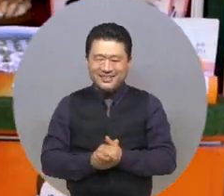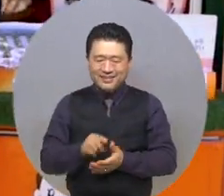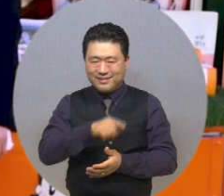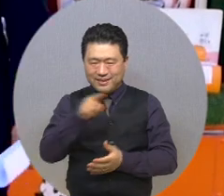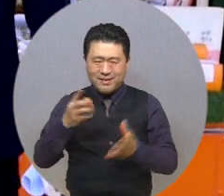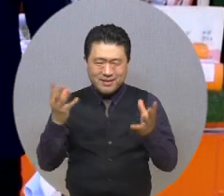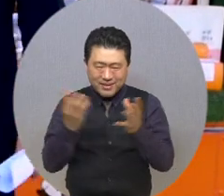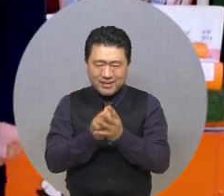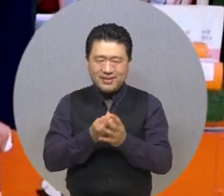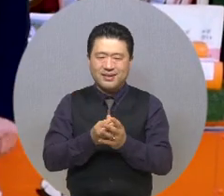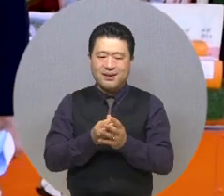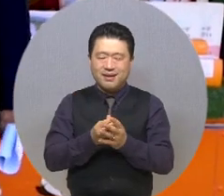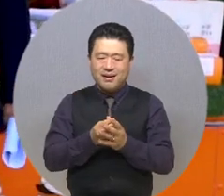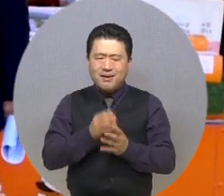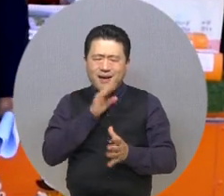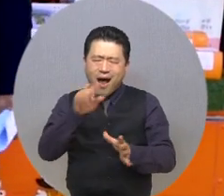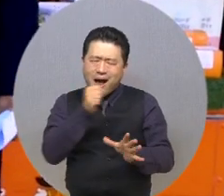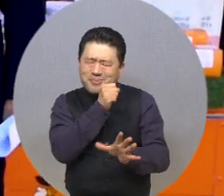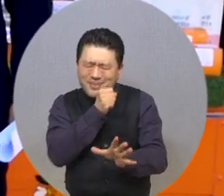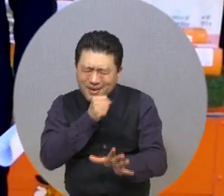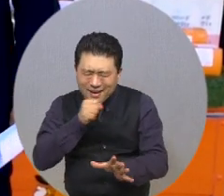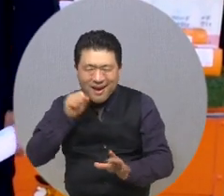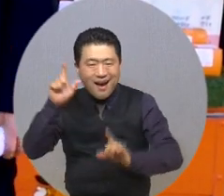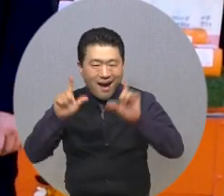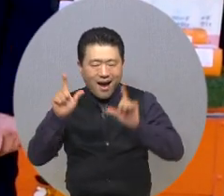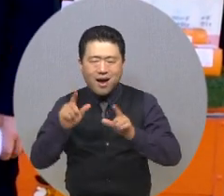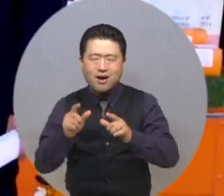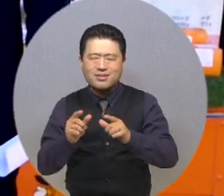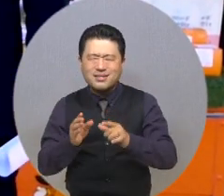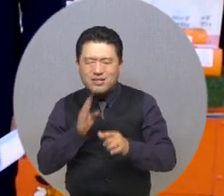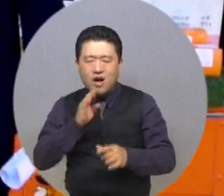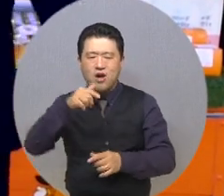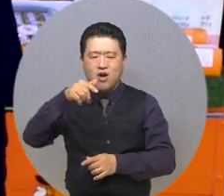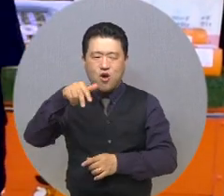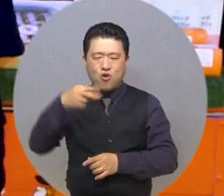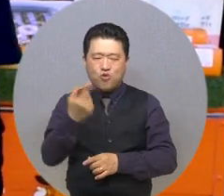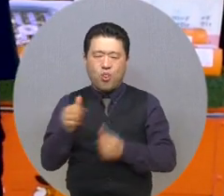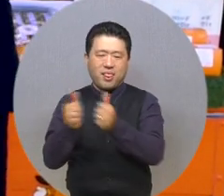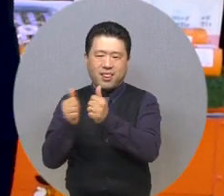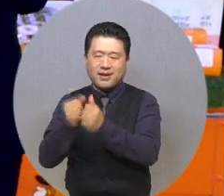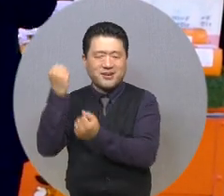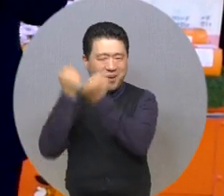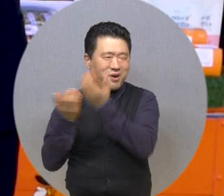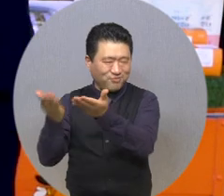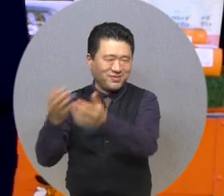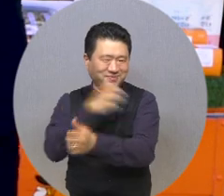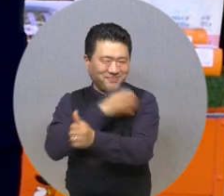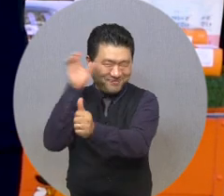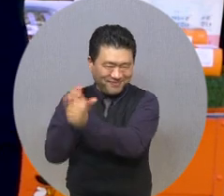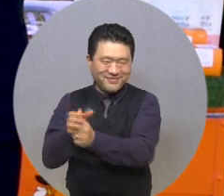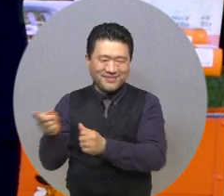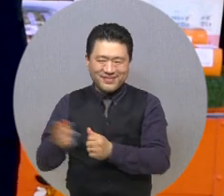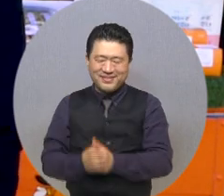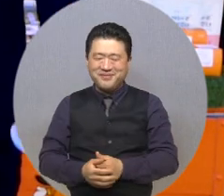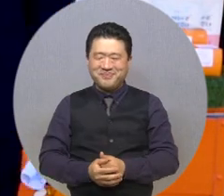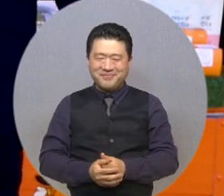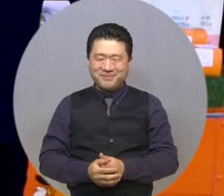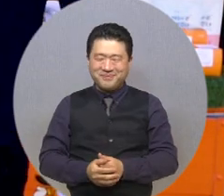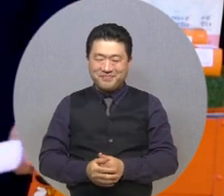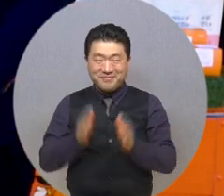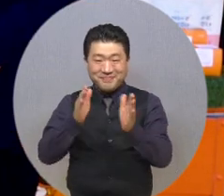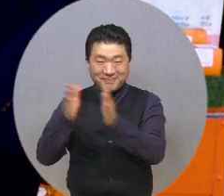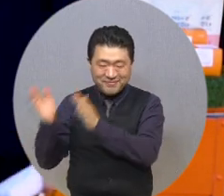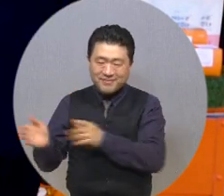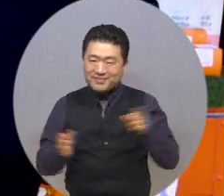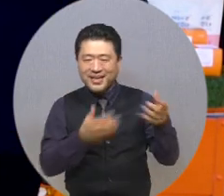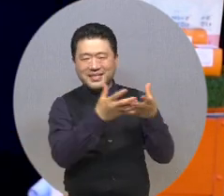숙성된 개미진 전라도의 맛이 뭔지를 우리 손영춘 오빠께서, 네, 설명해 주실 예정이고. 해주세요. 자,